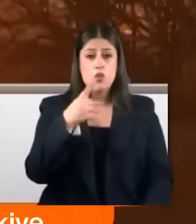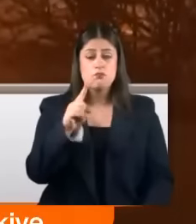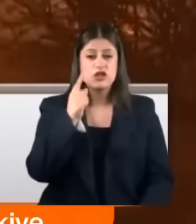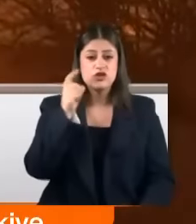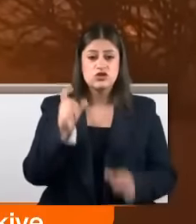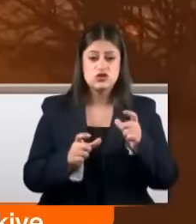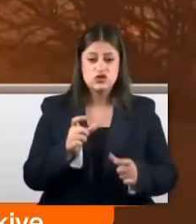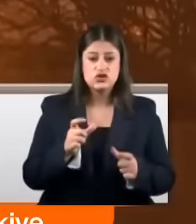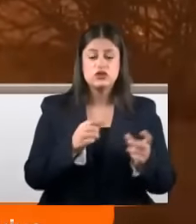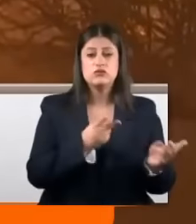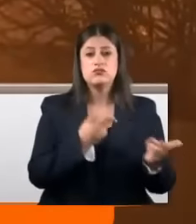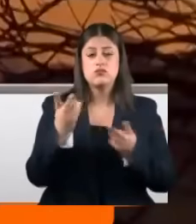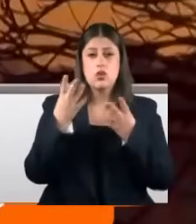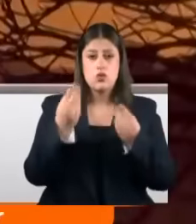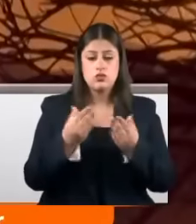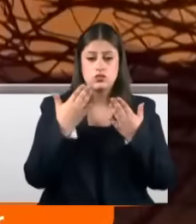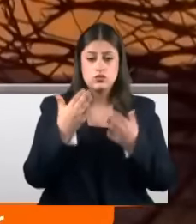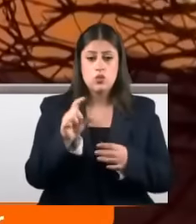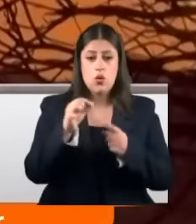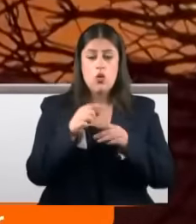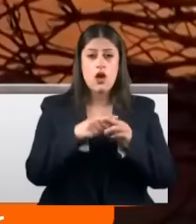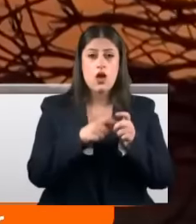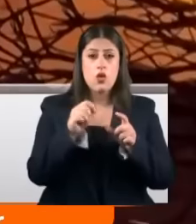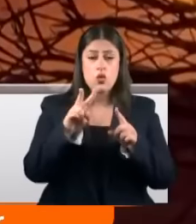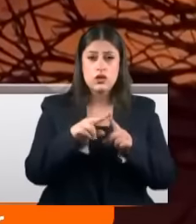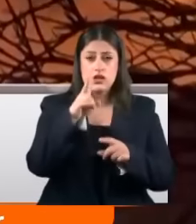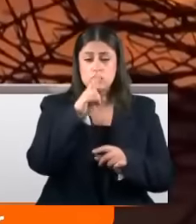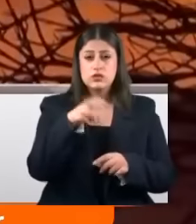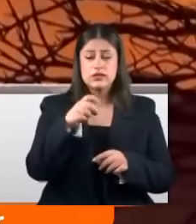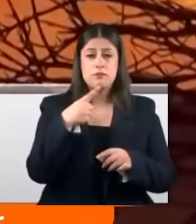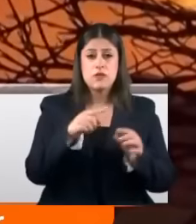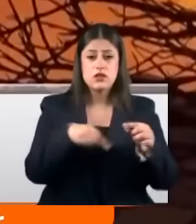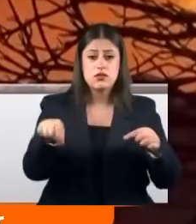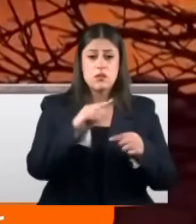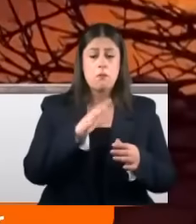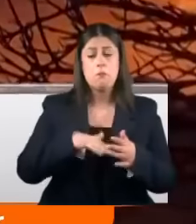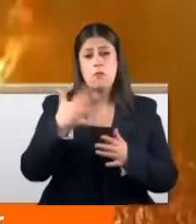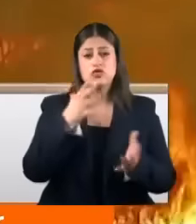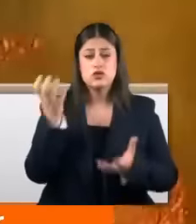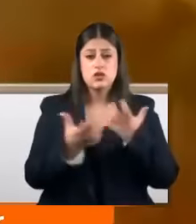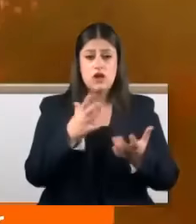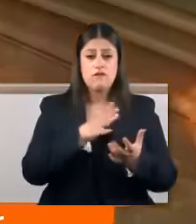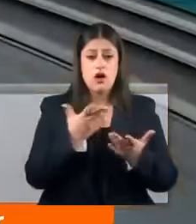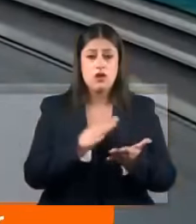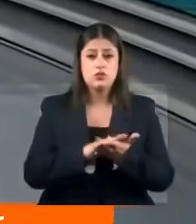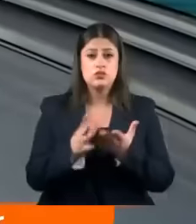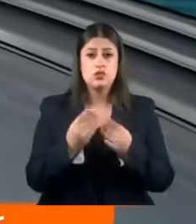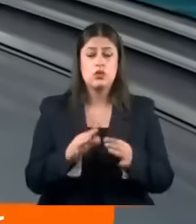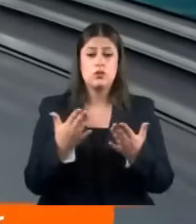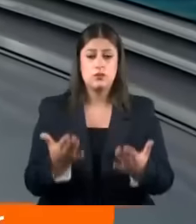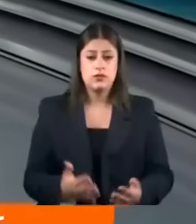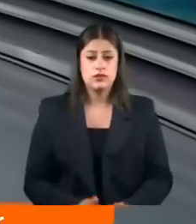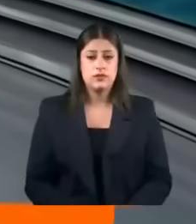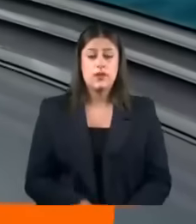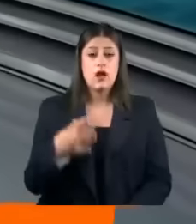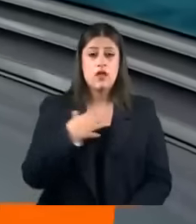tahliye edildi. Oregon'da ise 280 bin dönümlük bir başka yangın var ve hala kontrol altına alınamıyor.